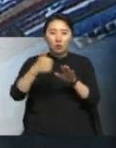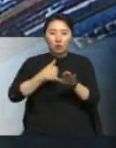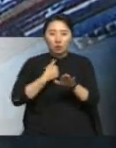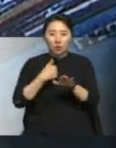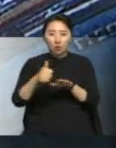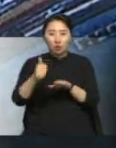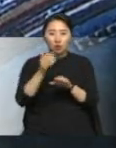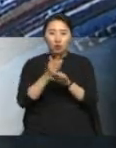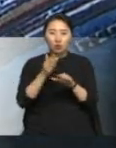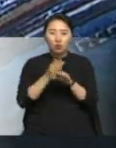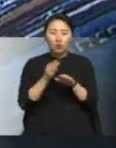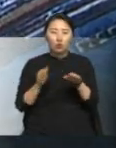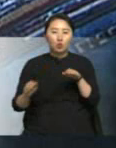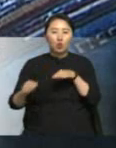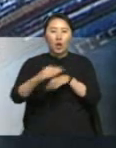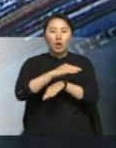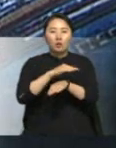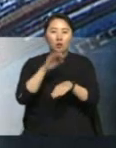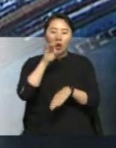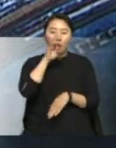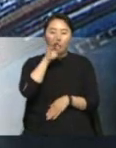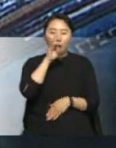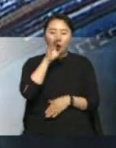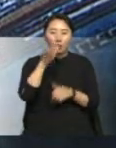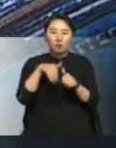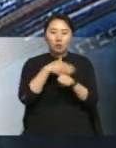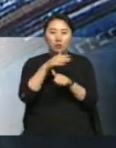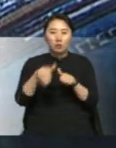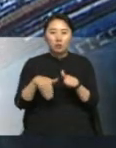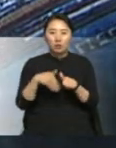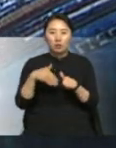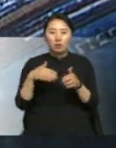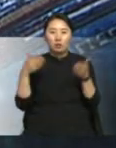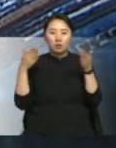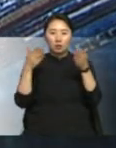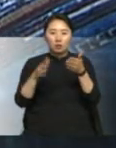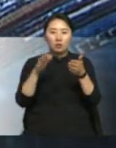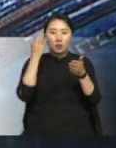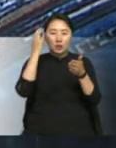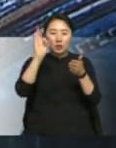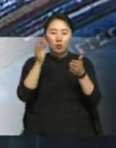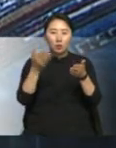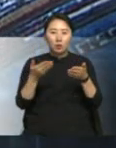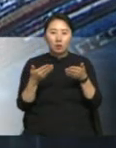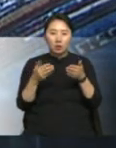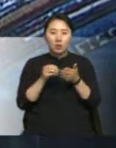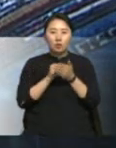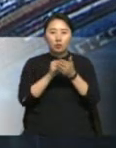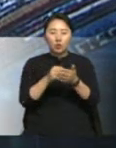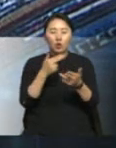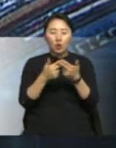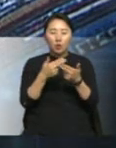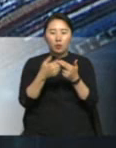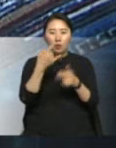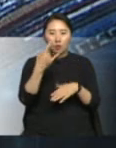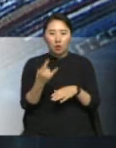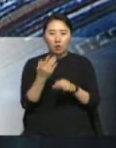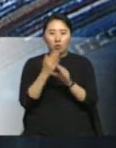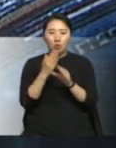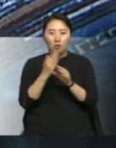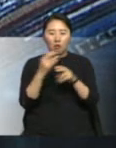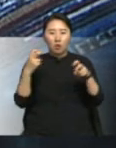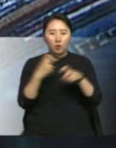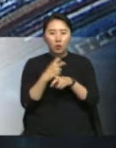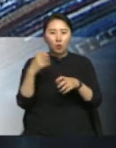한 곳이 좌회전을 할 수 없는 상황에서 옆 단지 출입로까지 승인이 나면서 입주 예정자 협의회를 중심으로